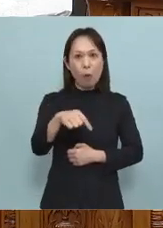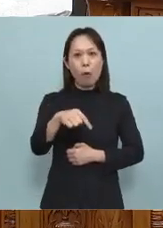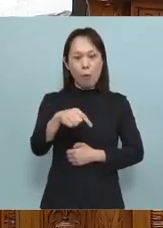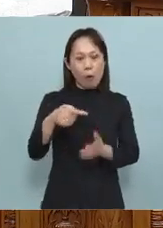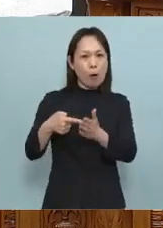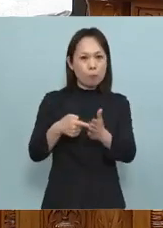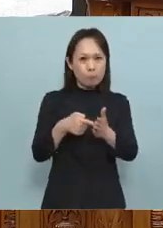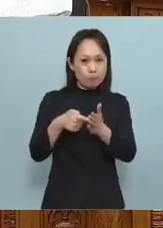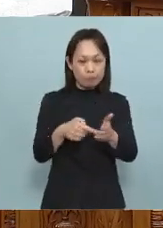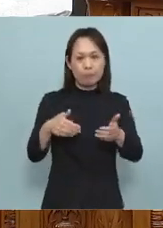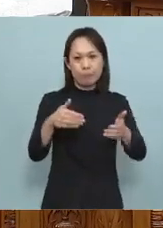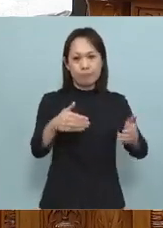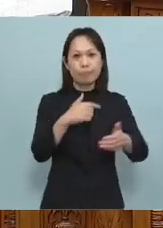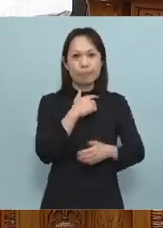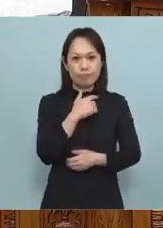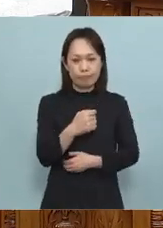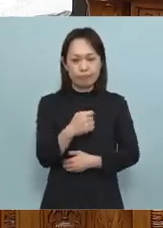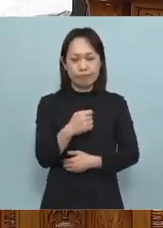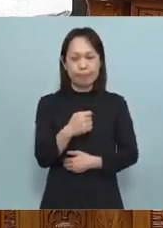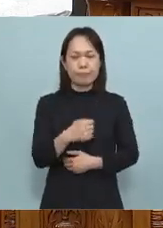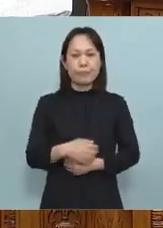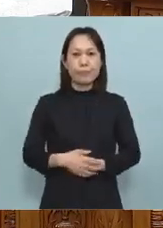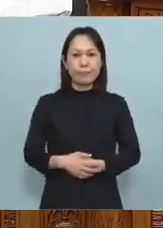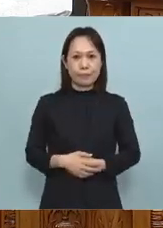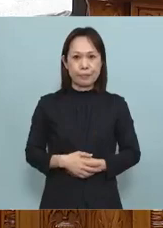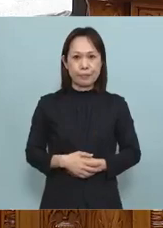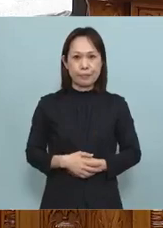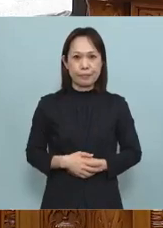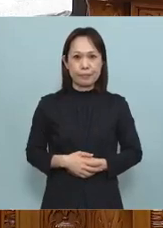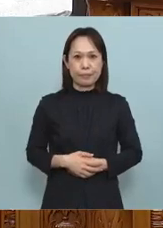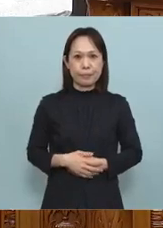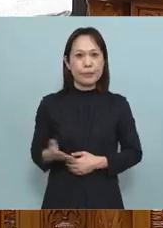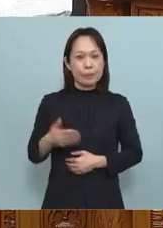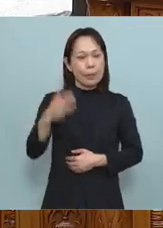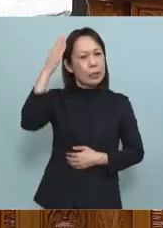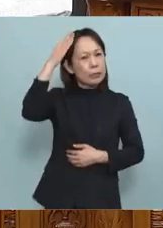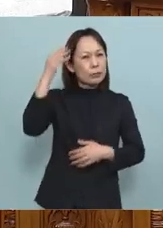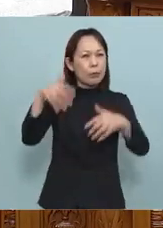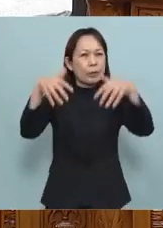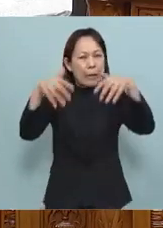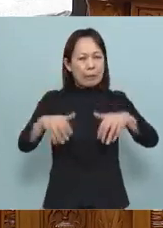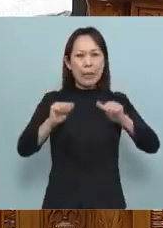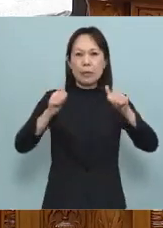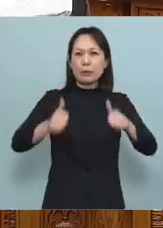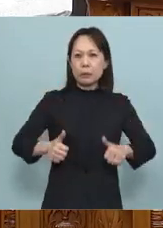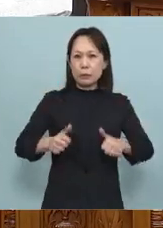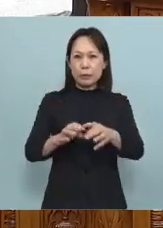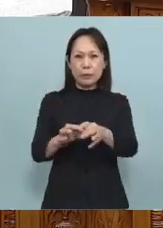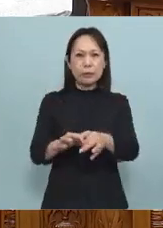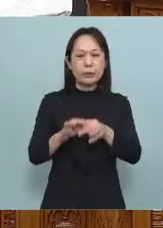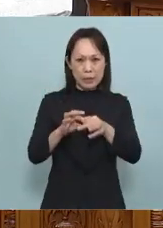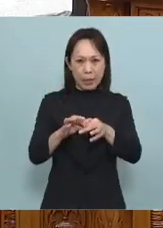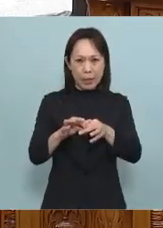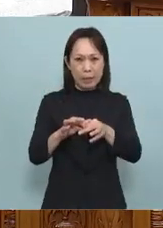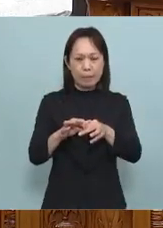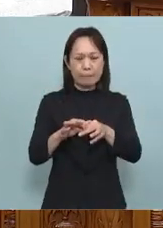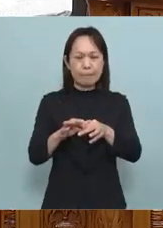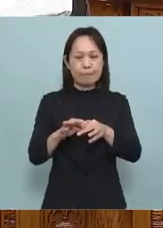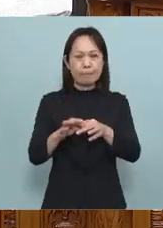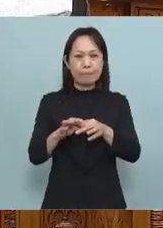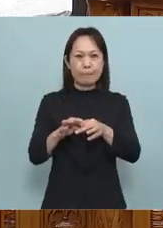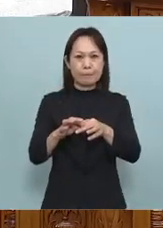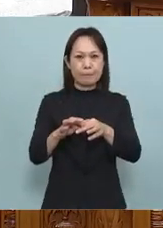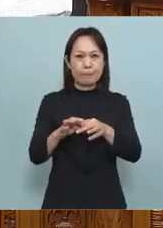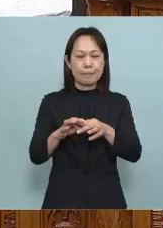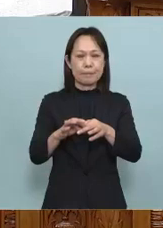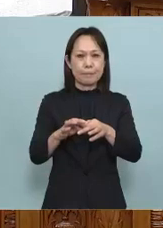りたいと存じます。黒い雨訴訟を踏まえた対応についてお尋ねがありました。い